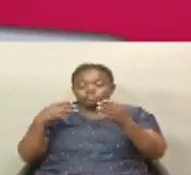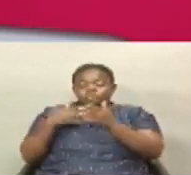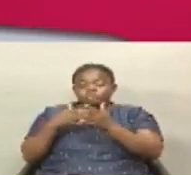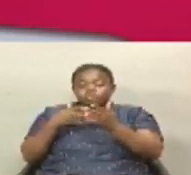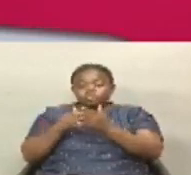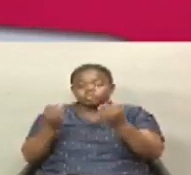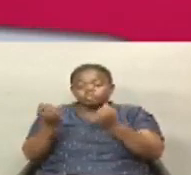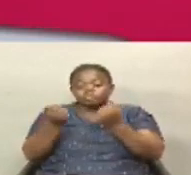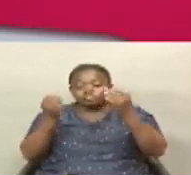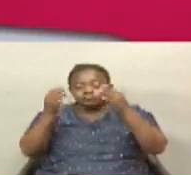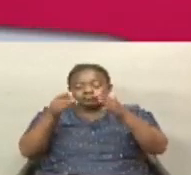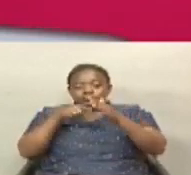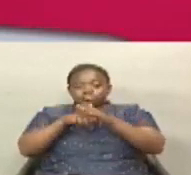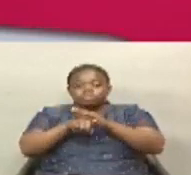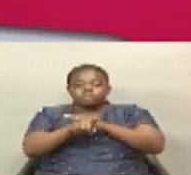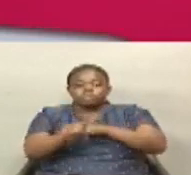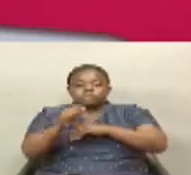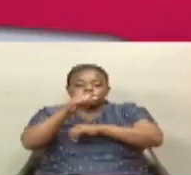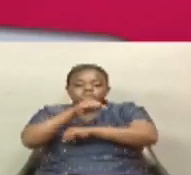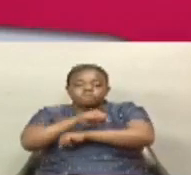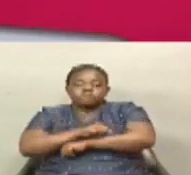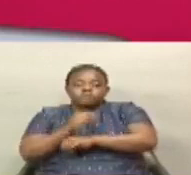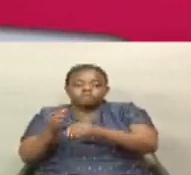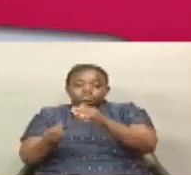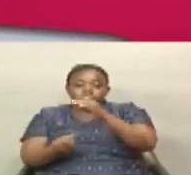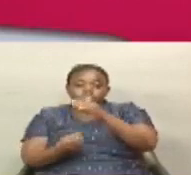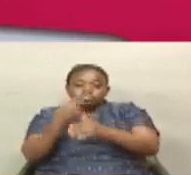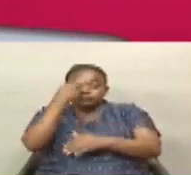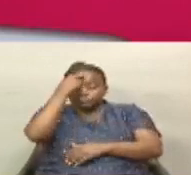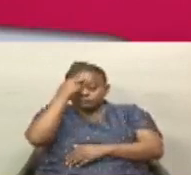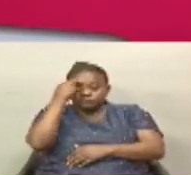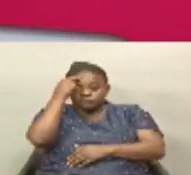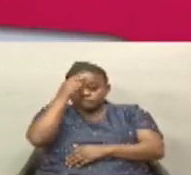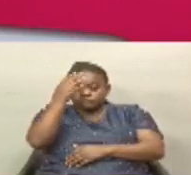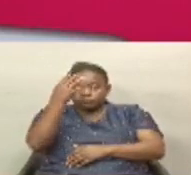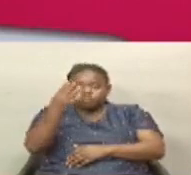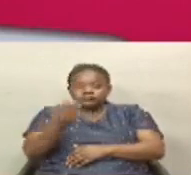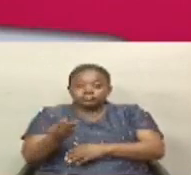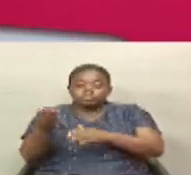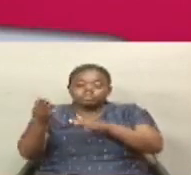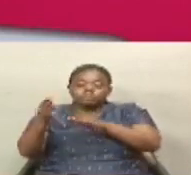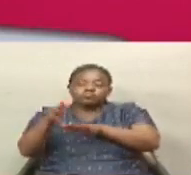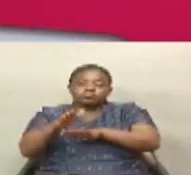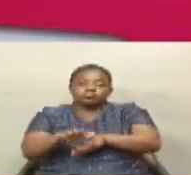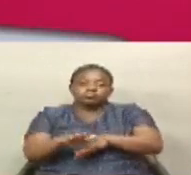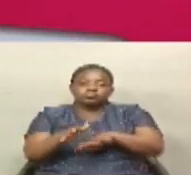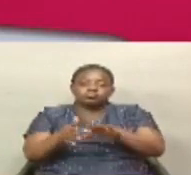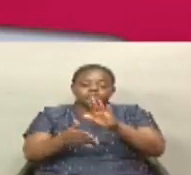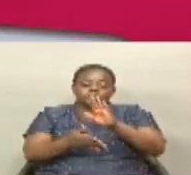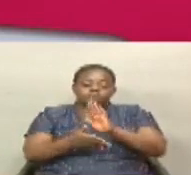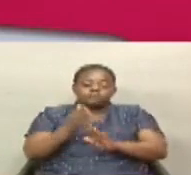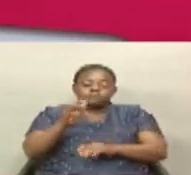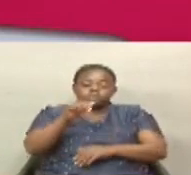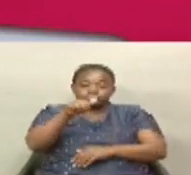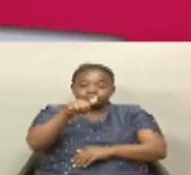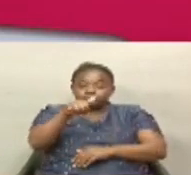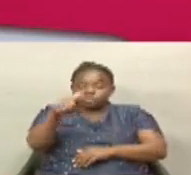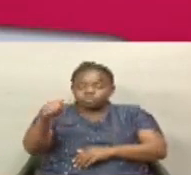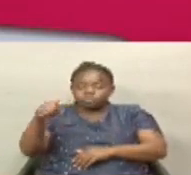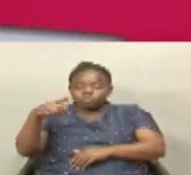omugoba waayo neyingirira essomero ekyaviiriddeko abayizi bana okufiirawo mbulaga ate n'abala ne